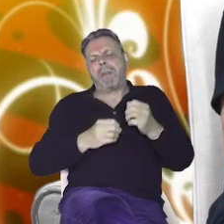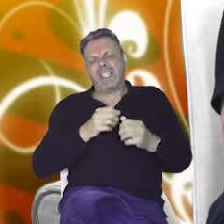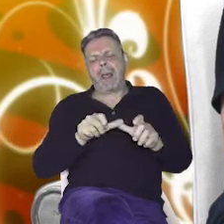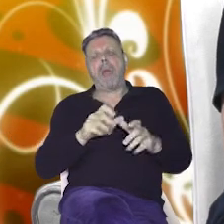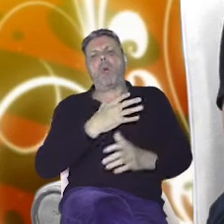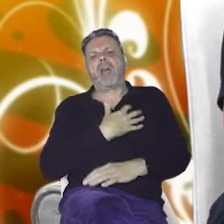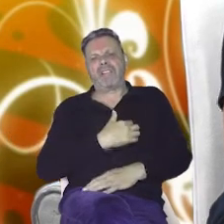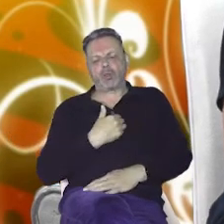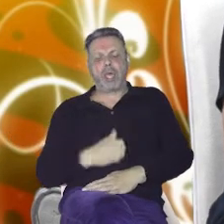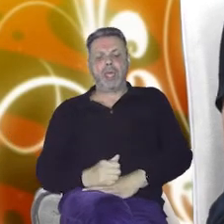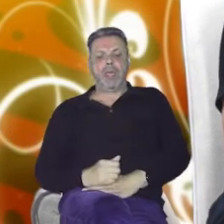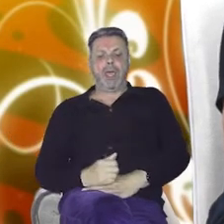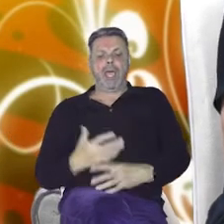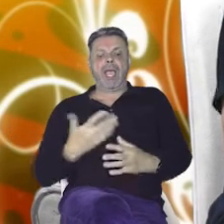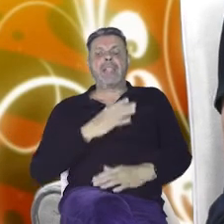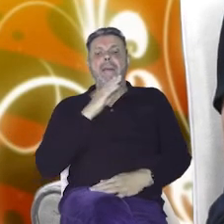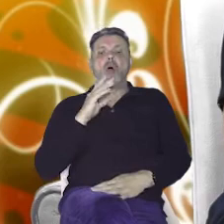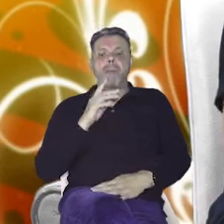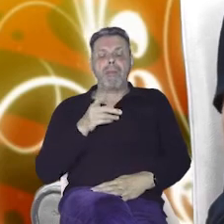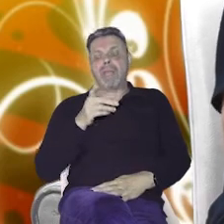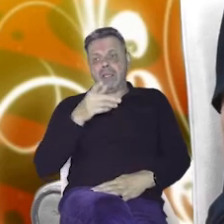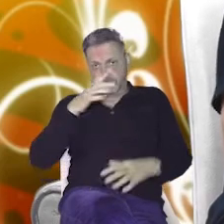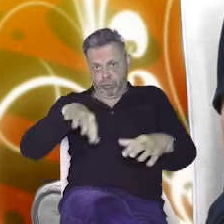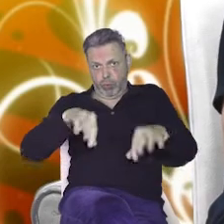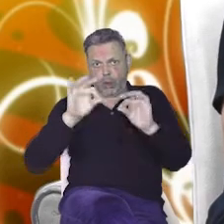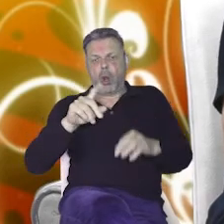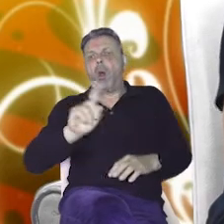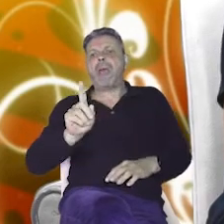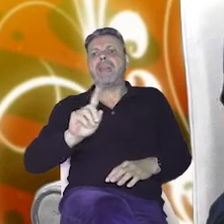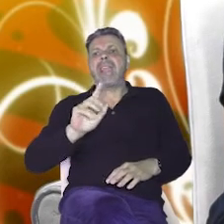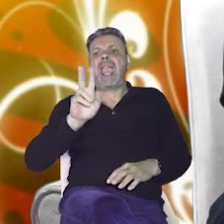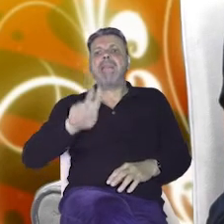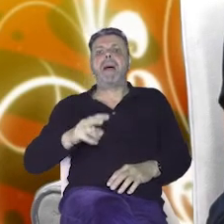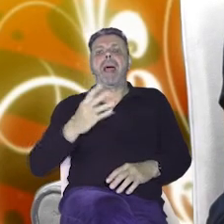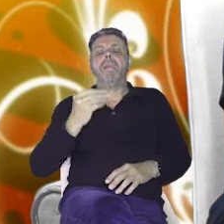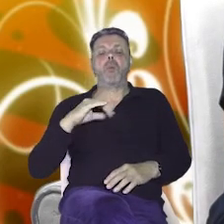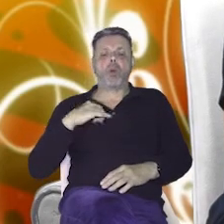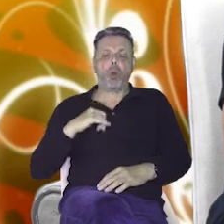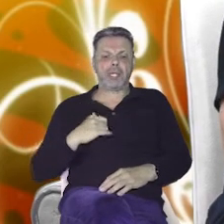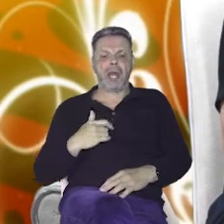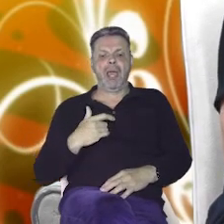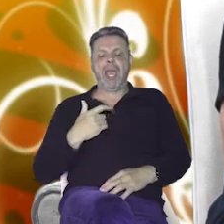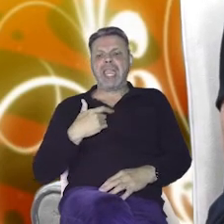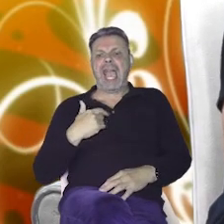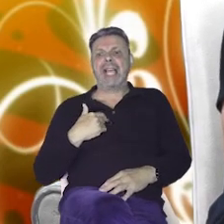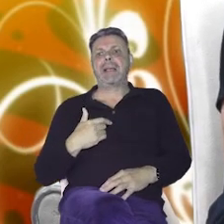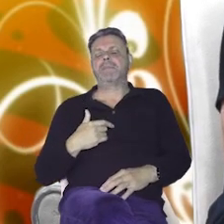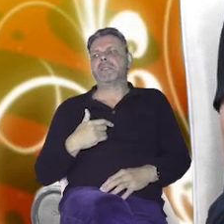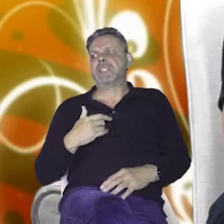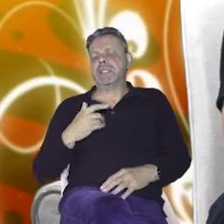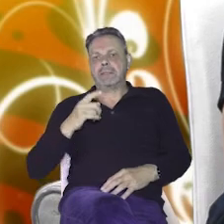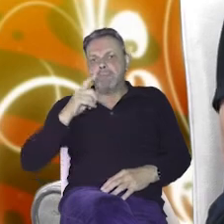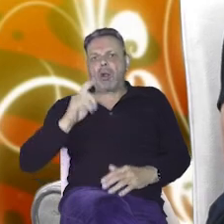Republici Hrvatskoj, jer kad je mojoj mami to dijagnosticirano, ona nije imala puno godina. I ja sam rukama i nogama morala